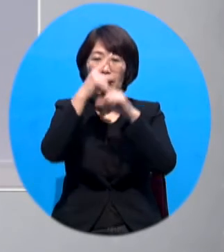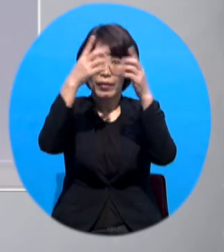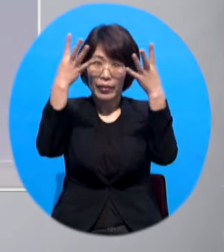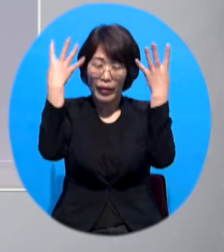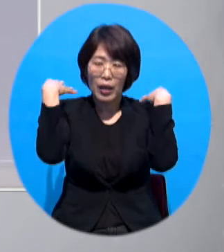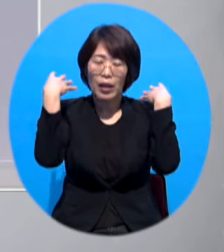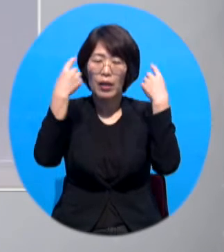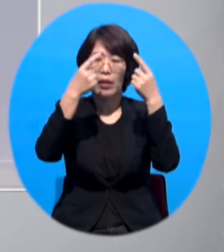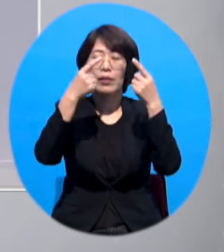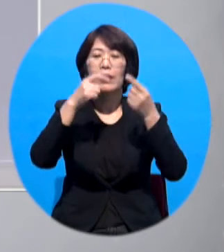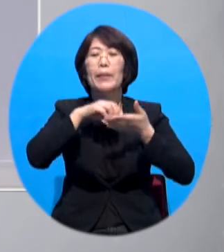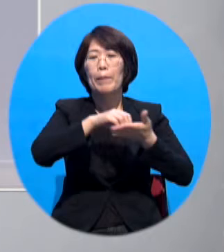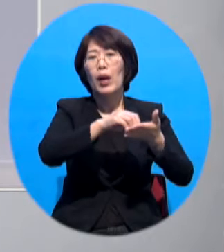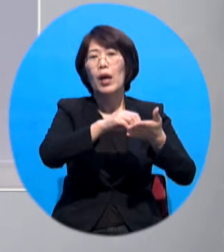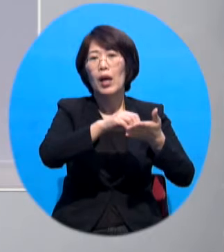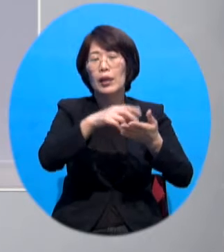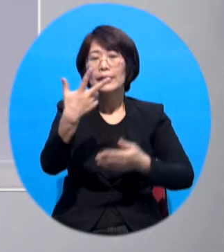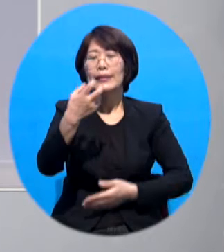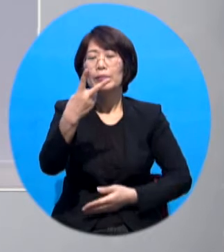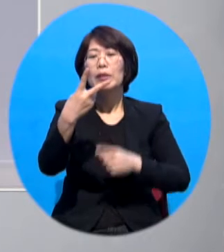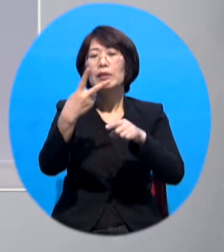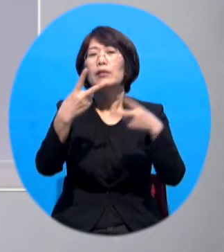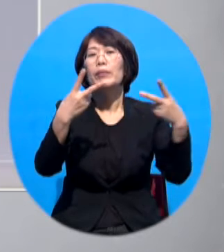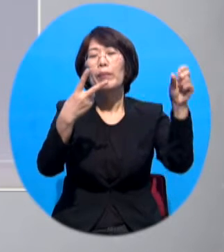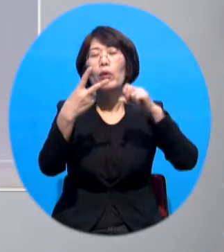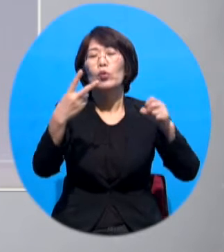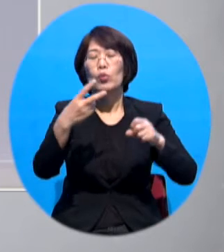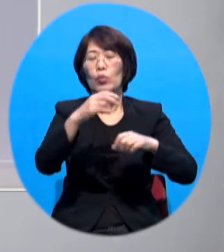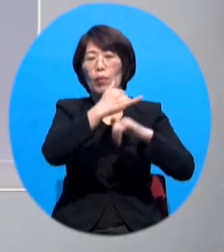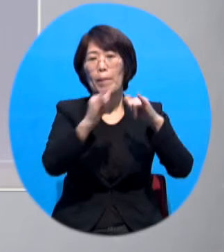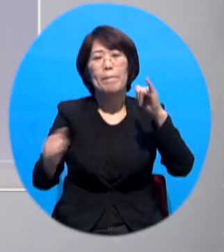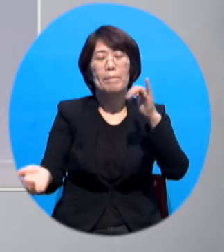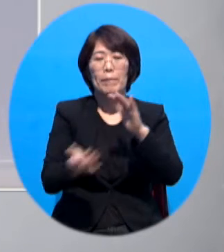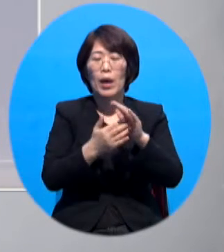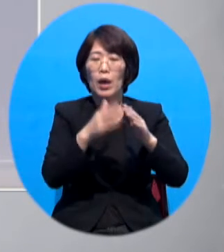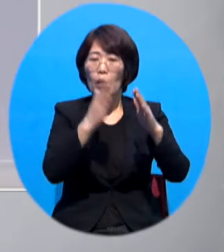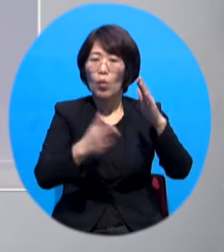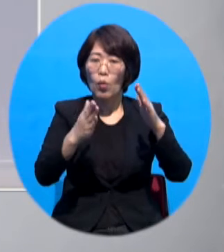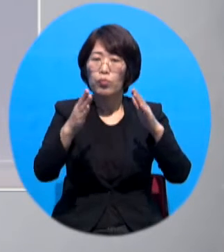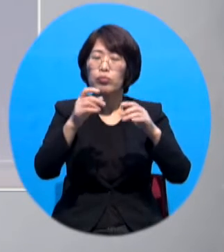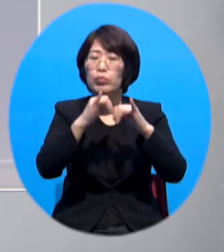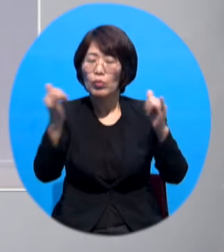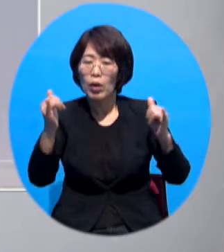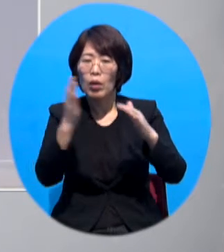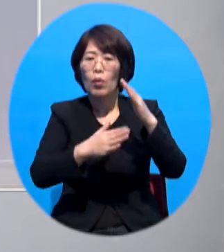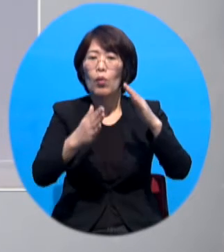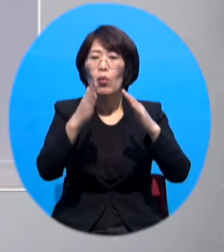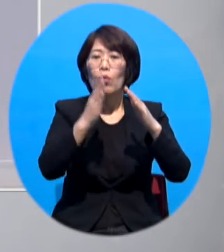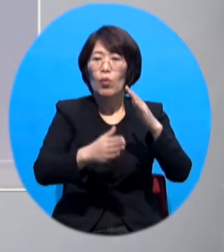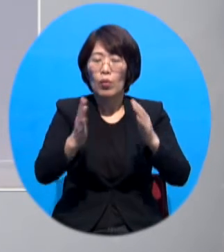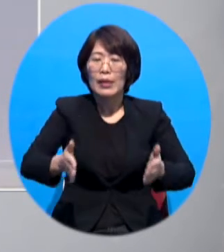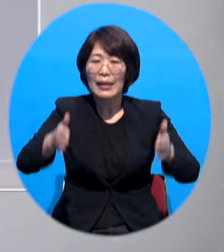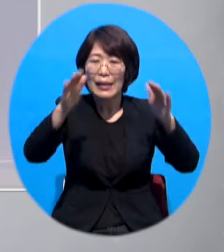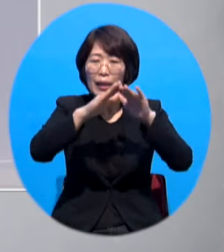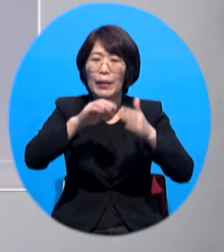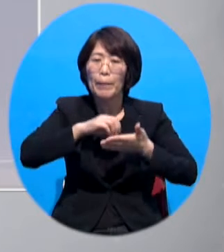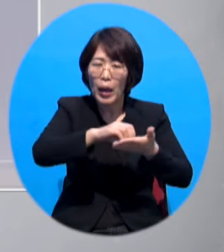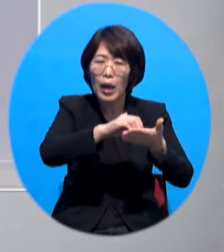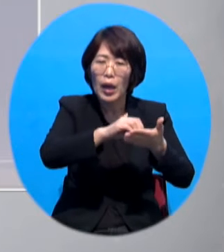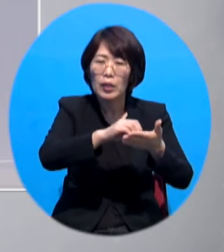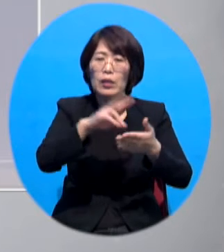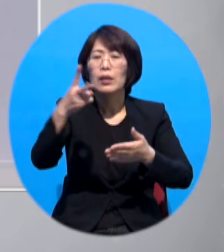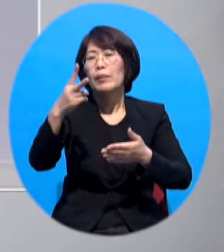71.2% 로 역대 최대치 입니다 공무원과 공공기관 합격자 수도 2백 명에 육박합니다